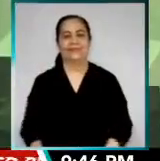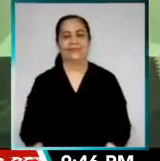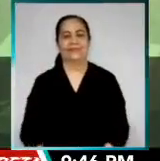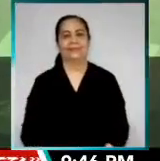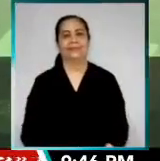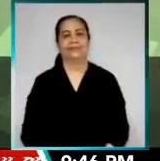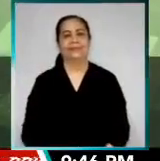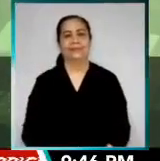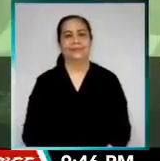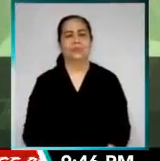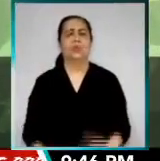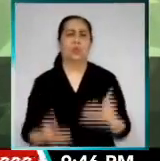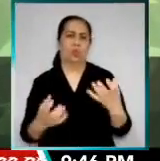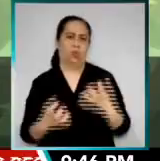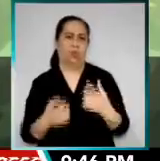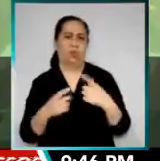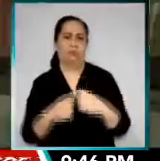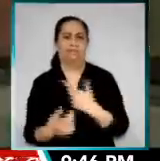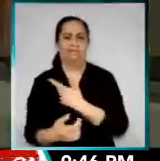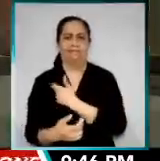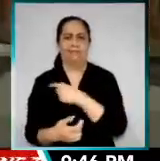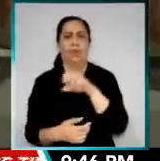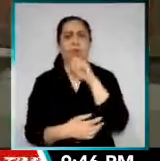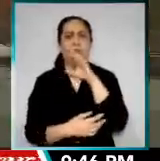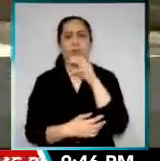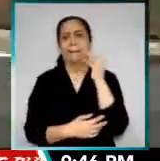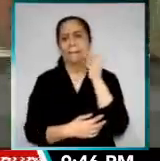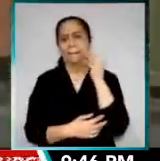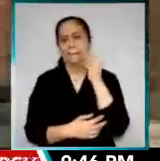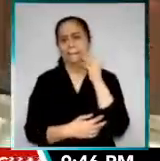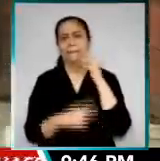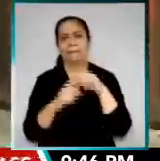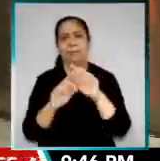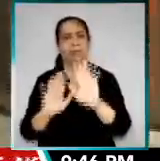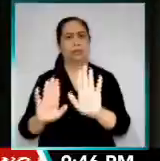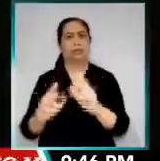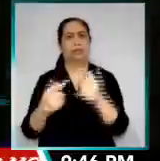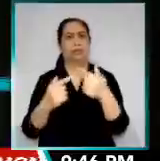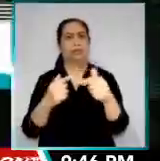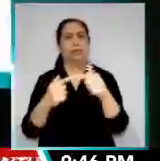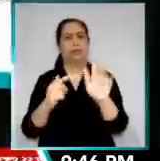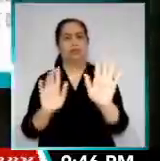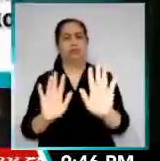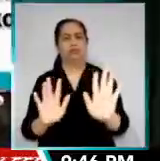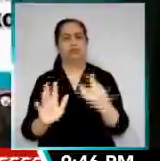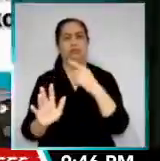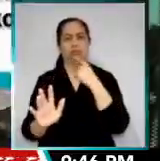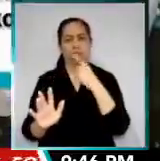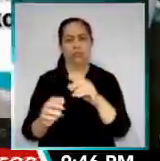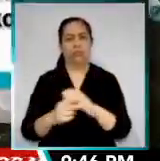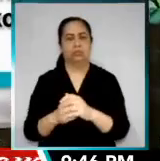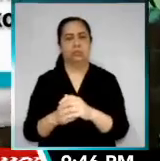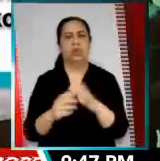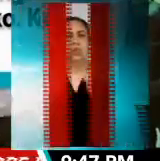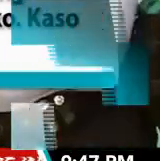Gusto na sanang magpabakuna ni Lola Mansi pero hinarang siya sa gate ng vaccination center. So may ongoing